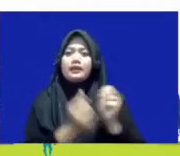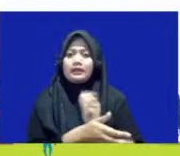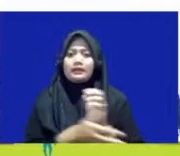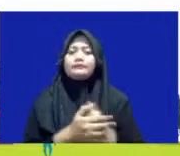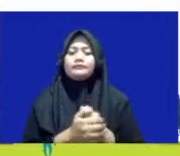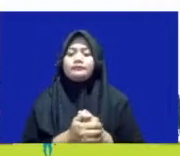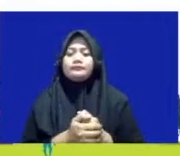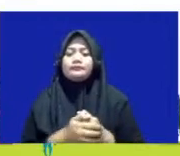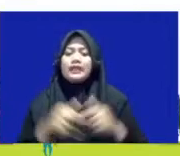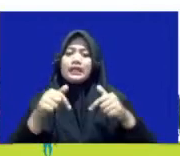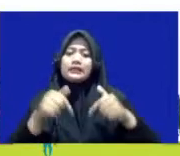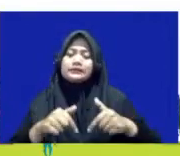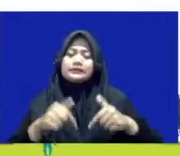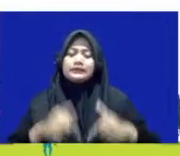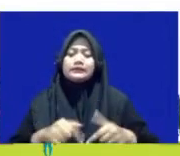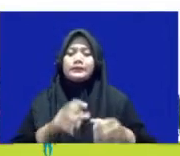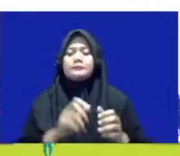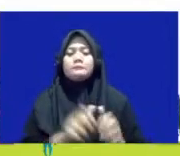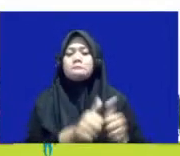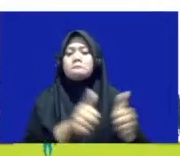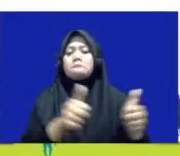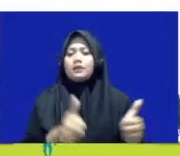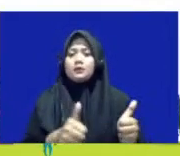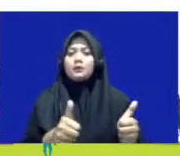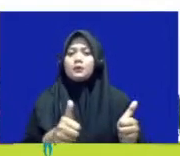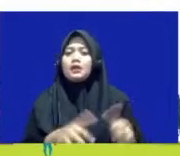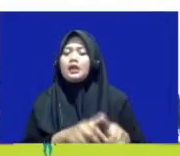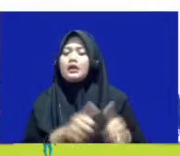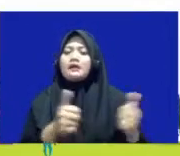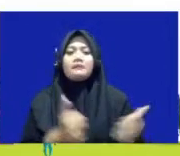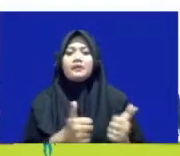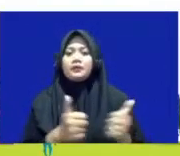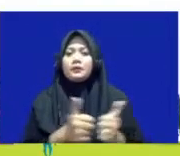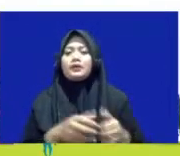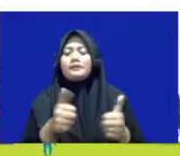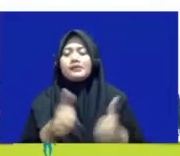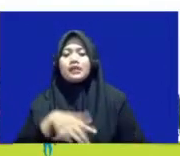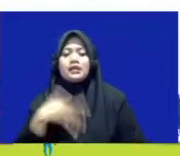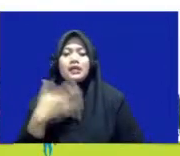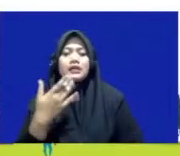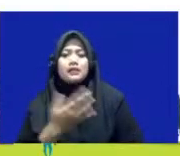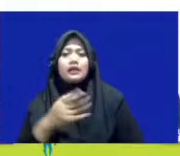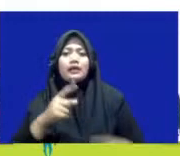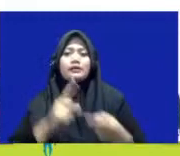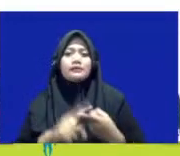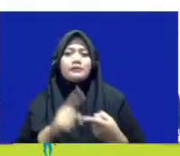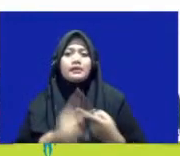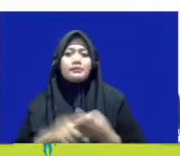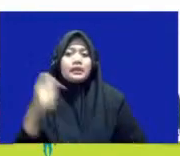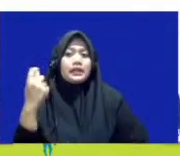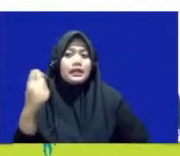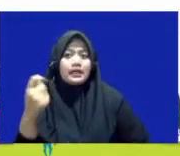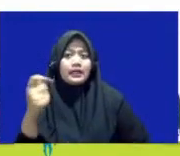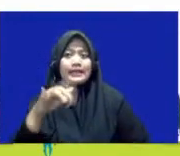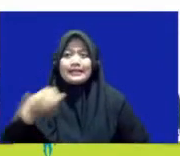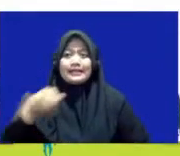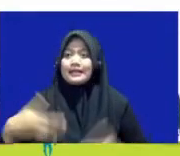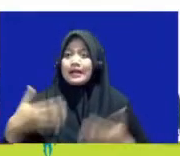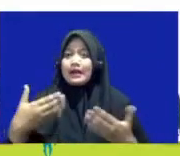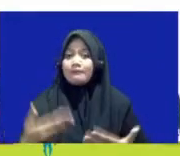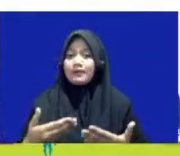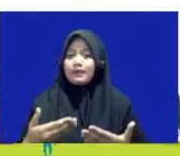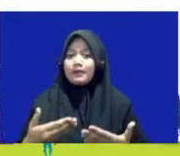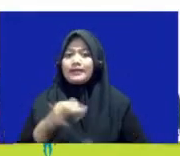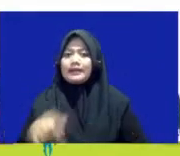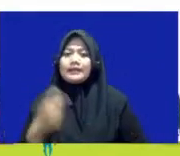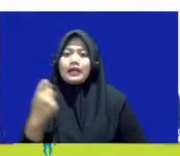Ini bentuk-bentuk yang selama ini bisa dirasakan oleh teman-teman Tagana sehingga menjadi Tagana itu kompak. Itu